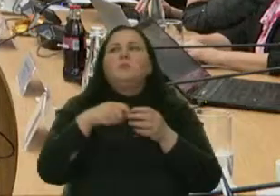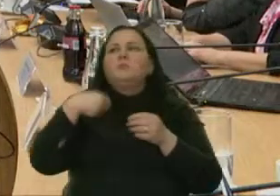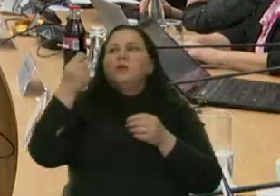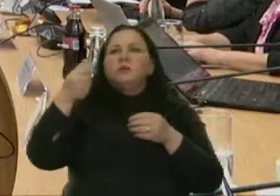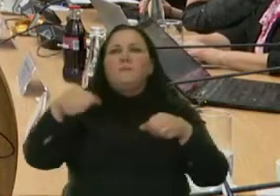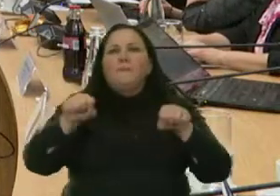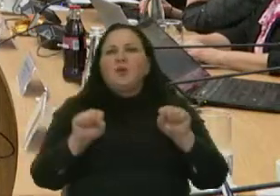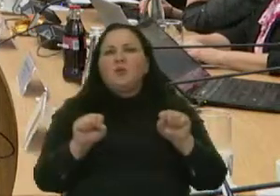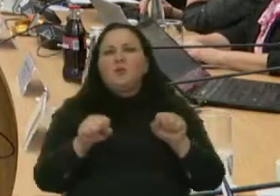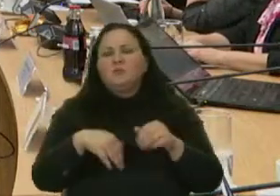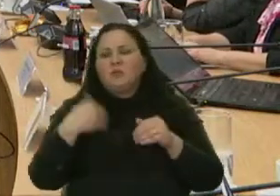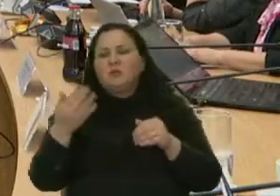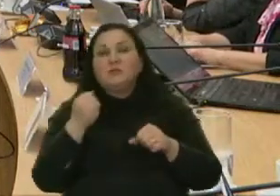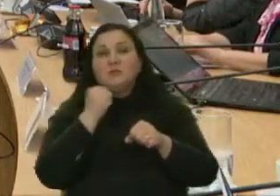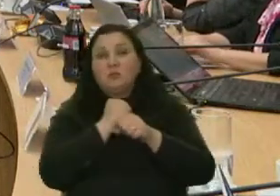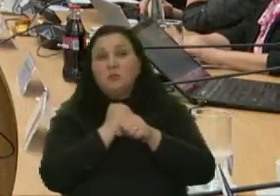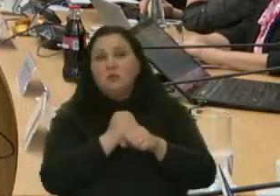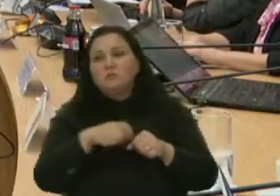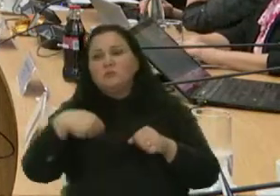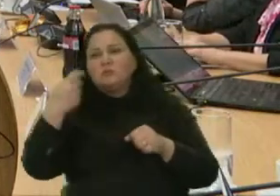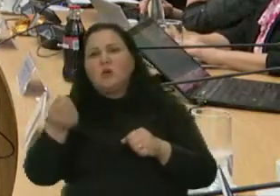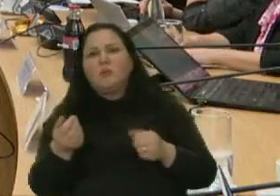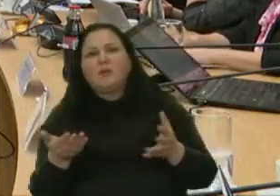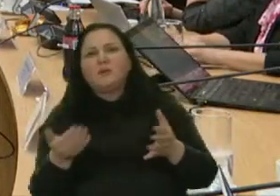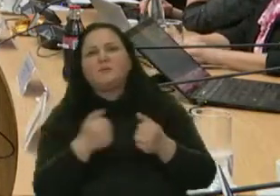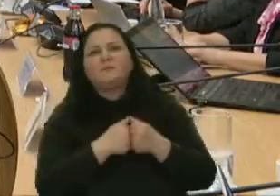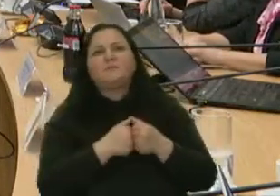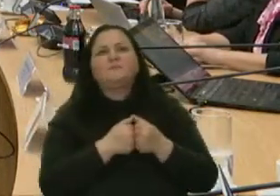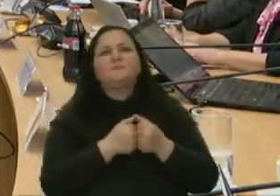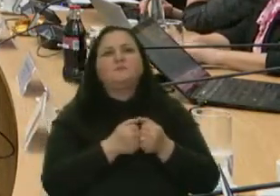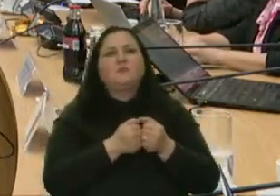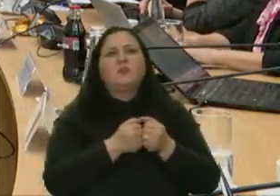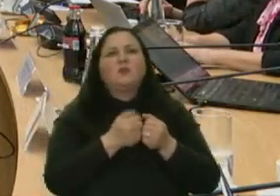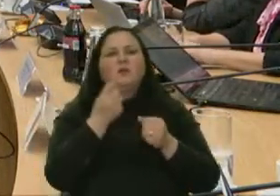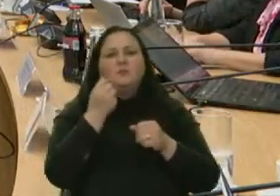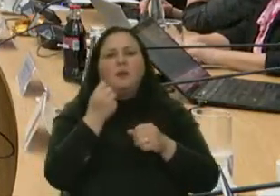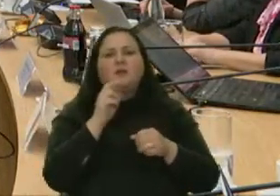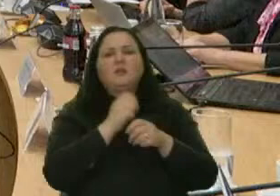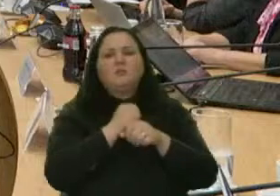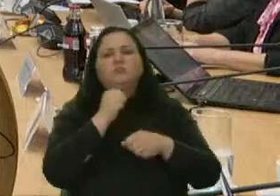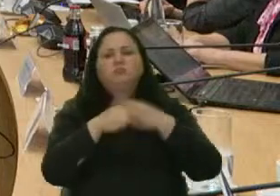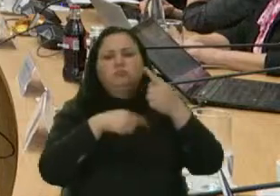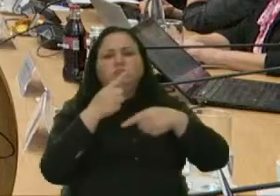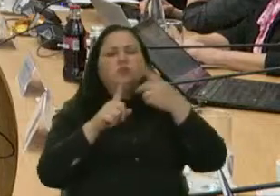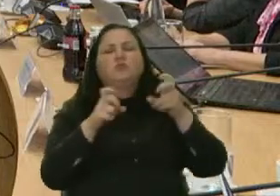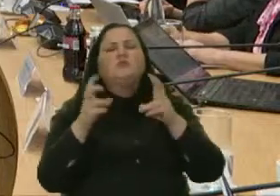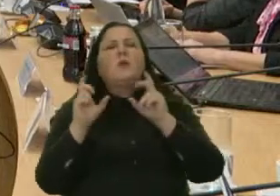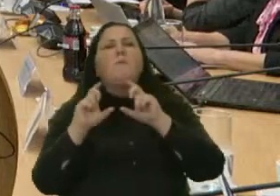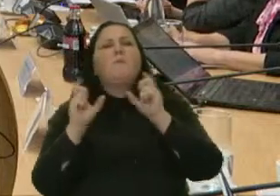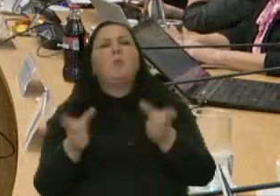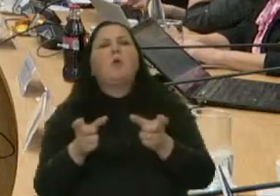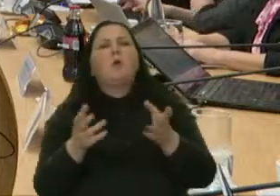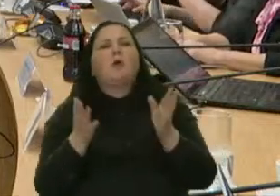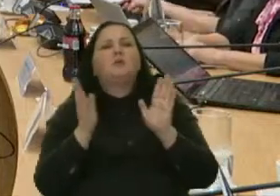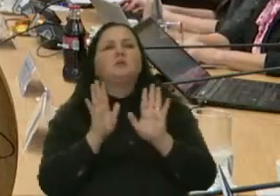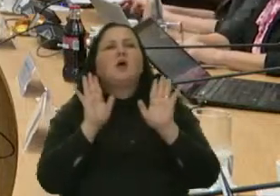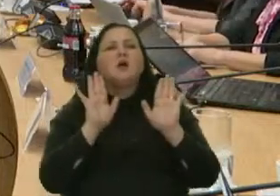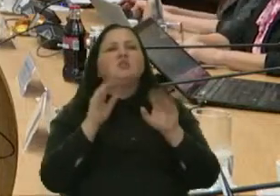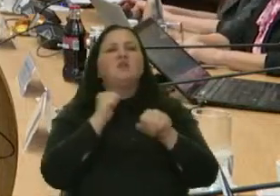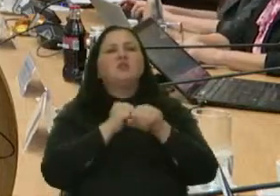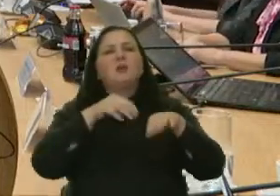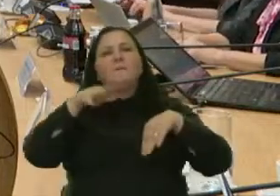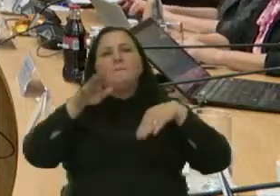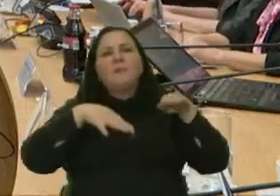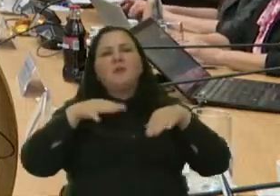virat banii Se fac lucrări se vază banii pentru că banii aceștia trebuie să producă nu să stea într un cont blocați ACA e mecanismul de lucru al banilor pe care Ministerul transportului